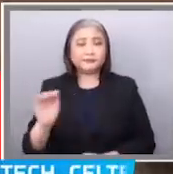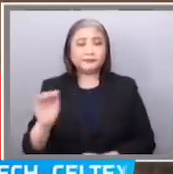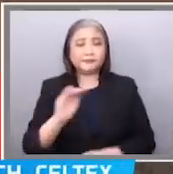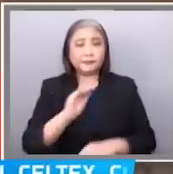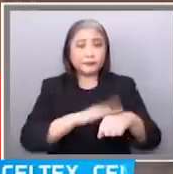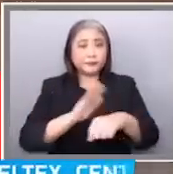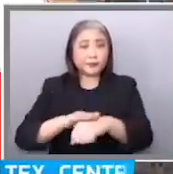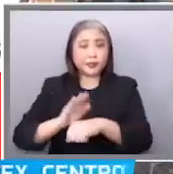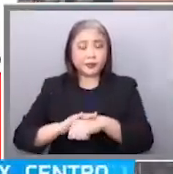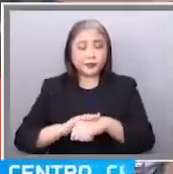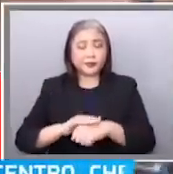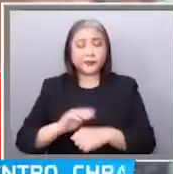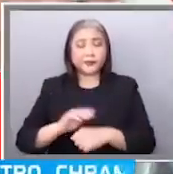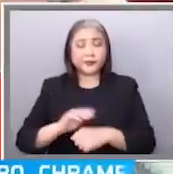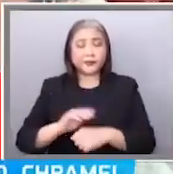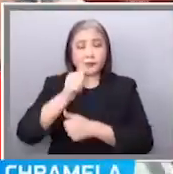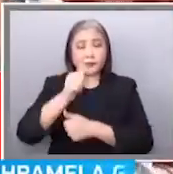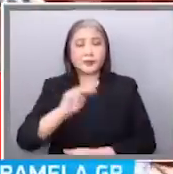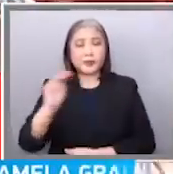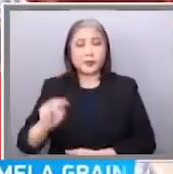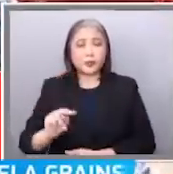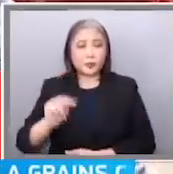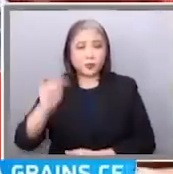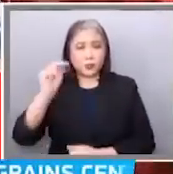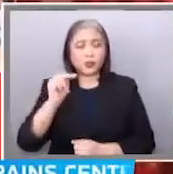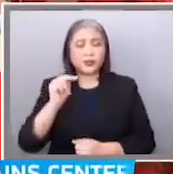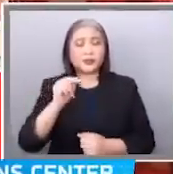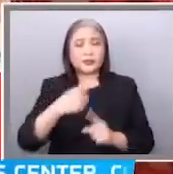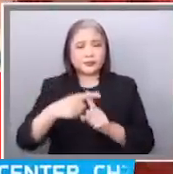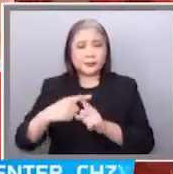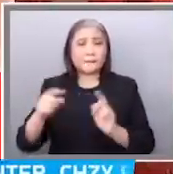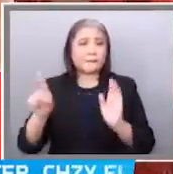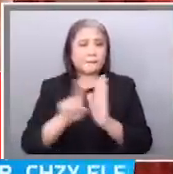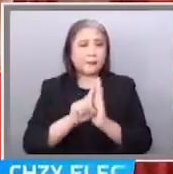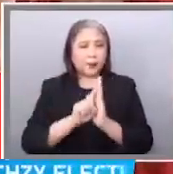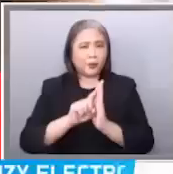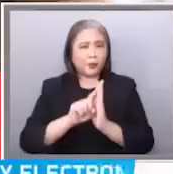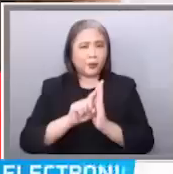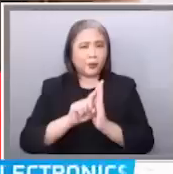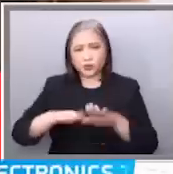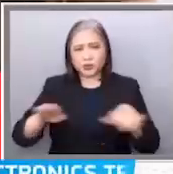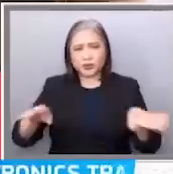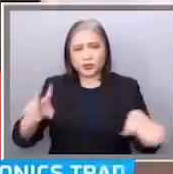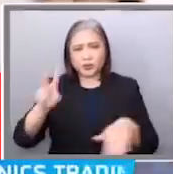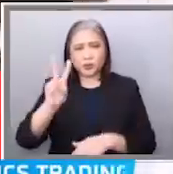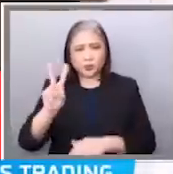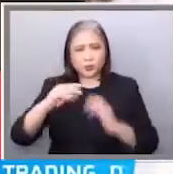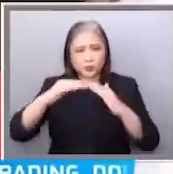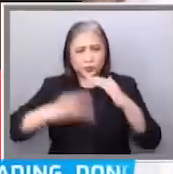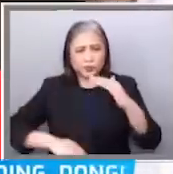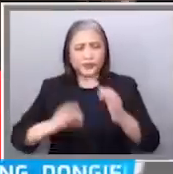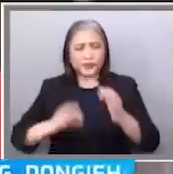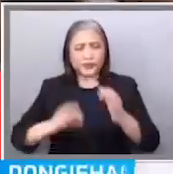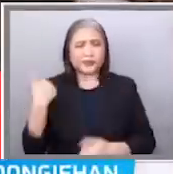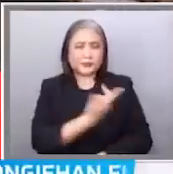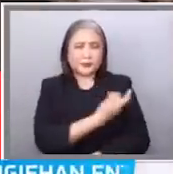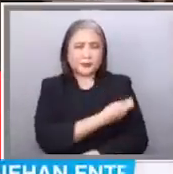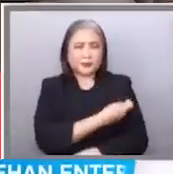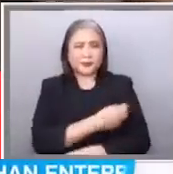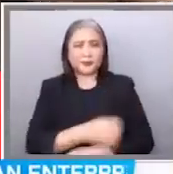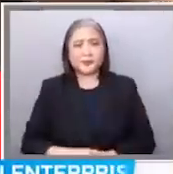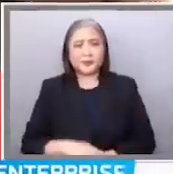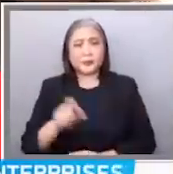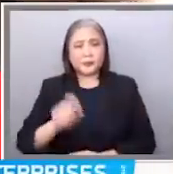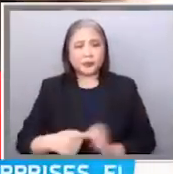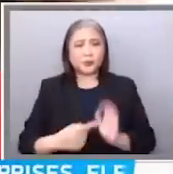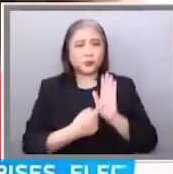Cemetery, bawal po yung mga batang 12 taon pababa dahil hindi pa sila bakunado. Kaya sa entrada ay kailangan magpakita ng proof of